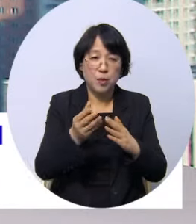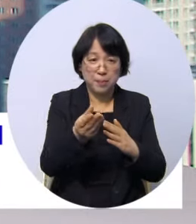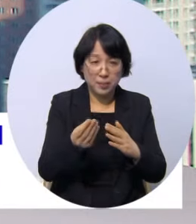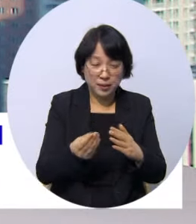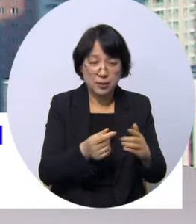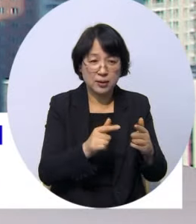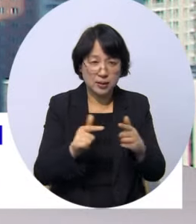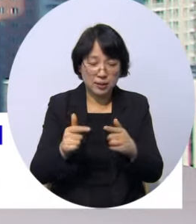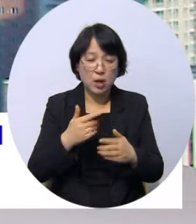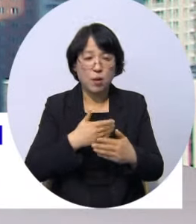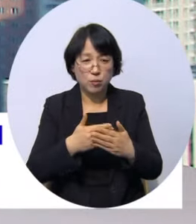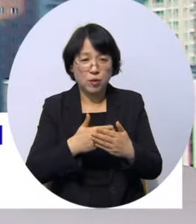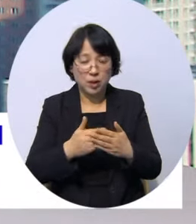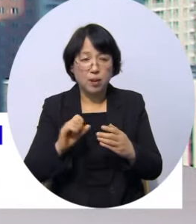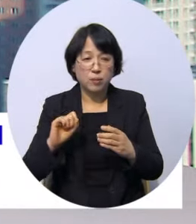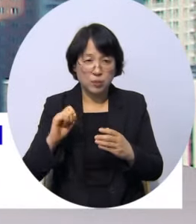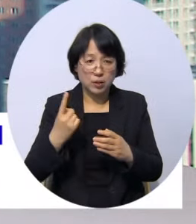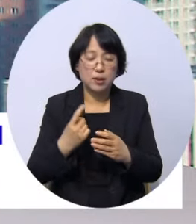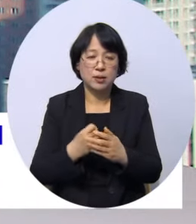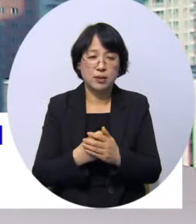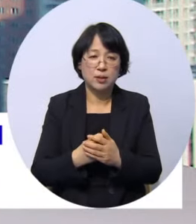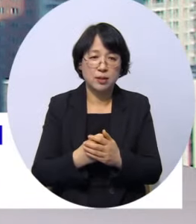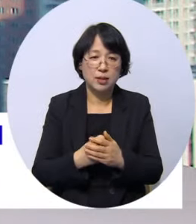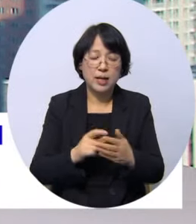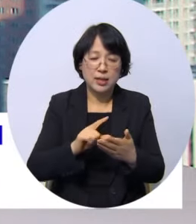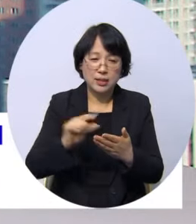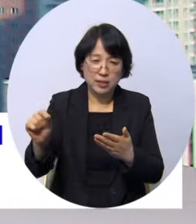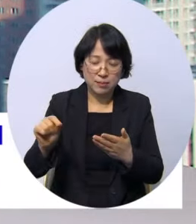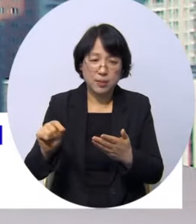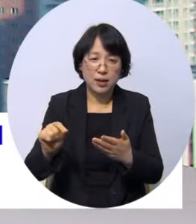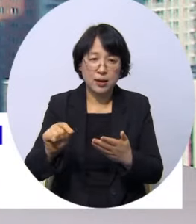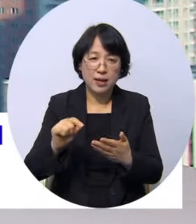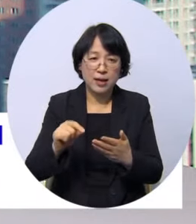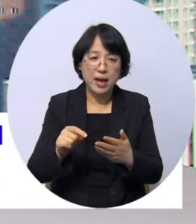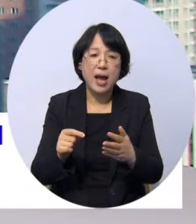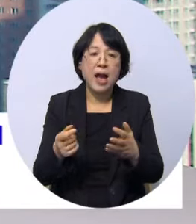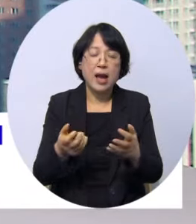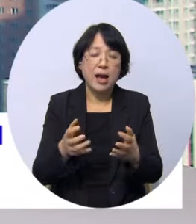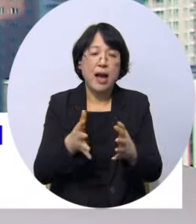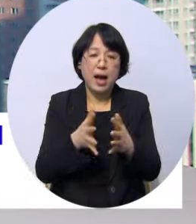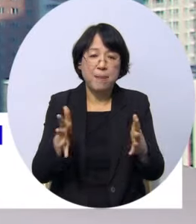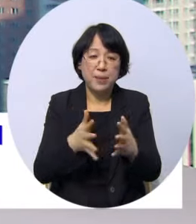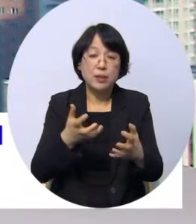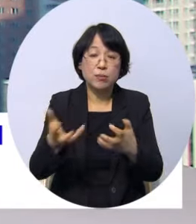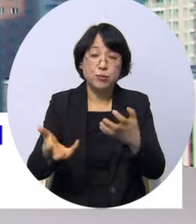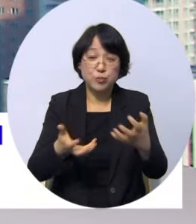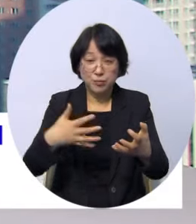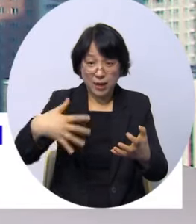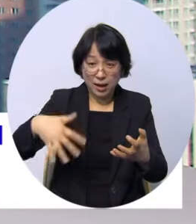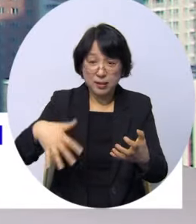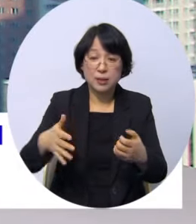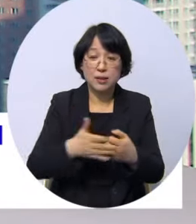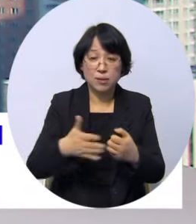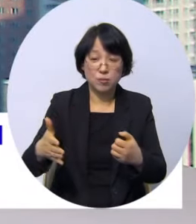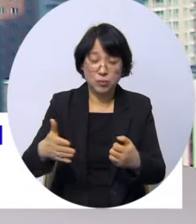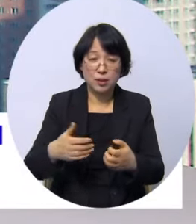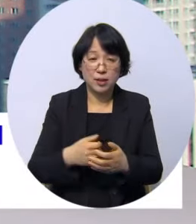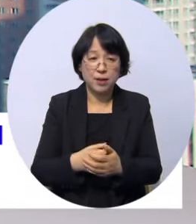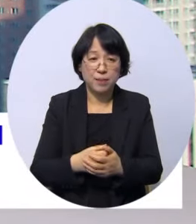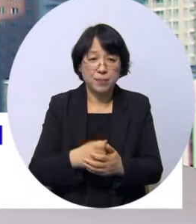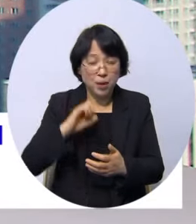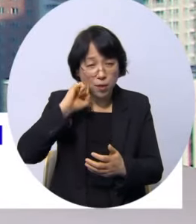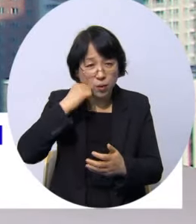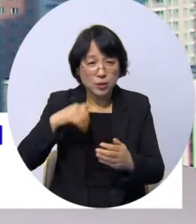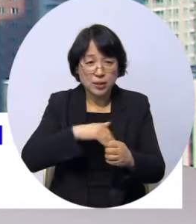더해서 특히 지방의 중소 사들은 미분양으로 인한 어려움까지 호소하고 있는데요 정부는 빠른 재정